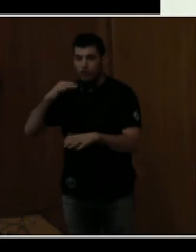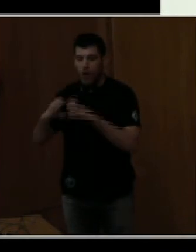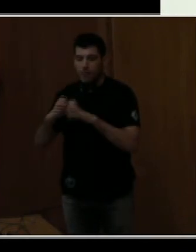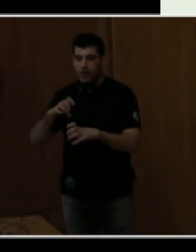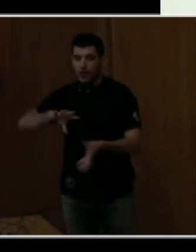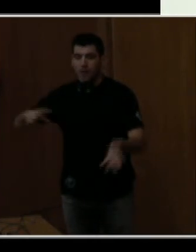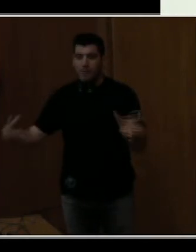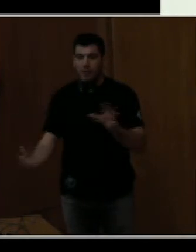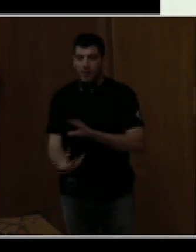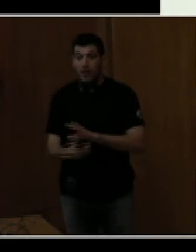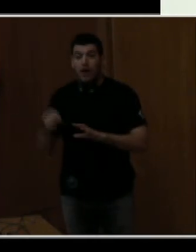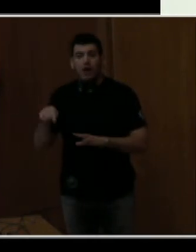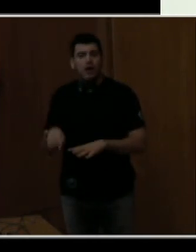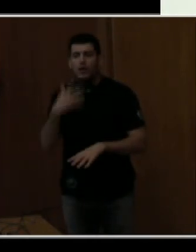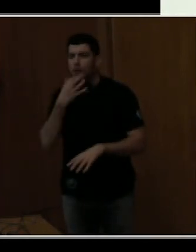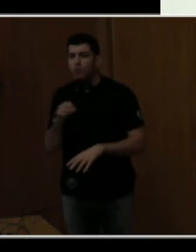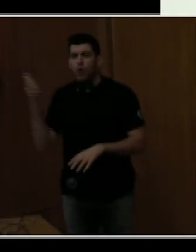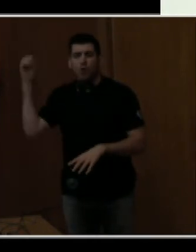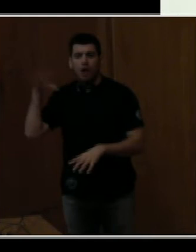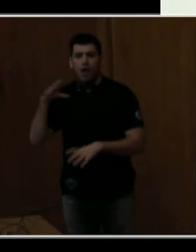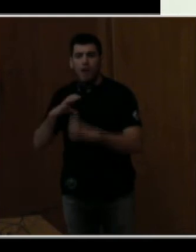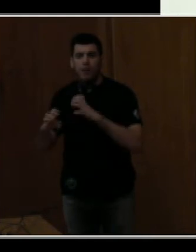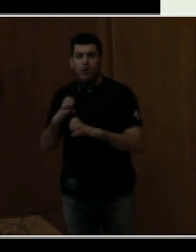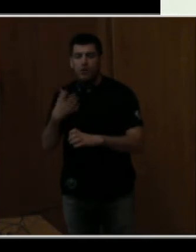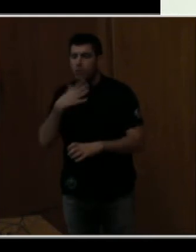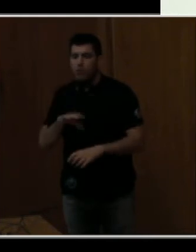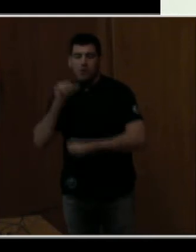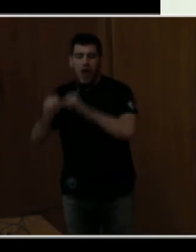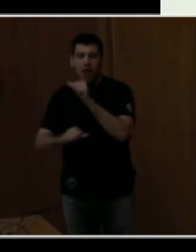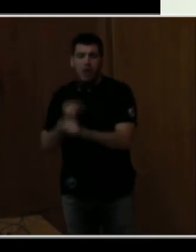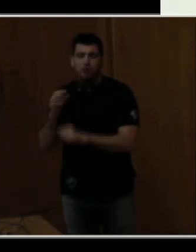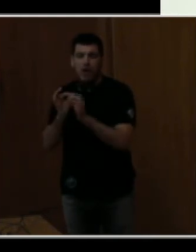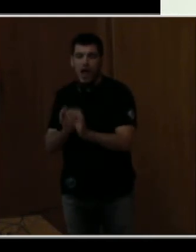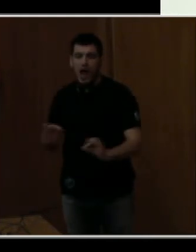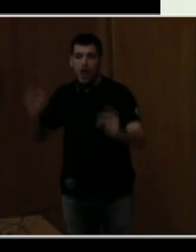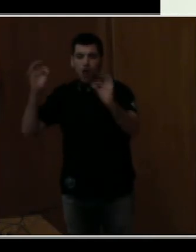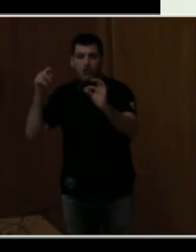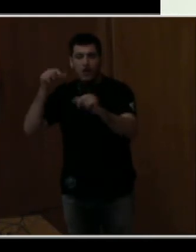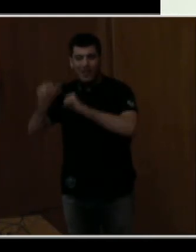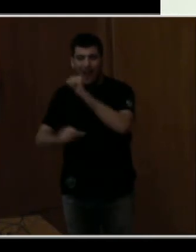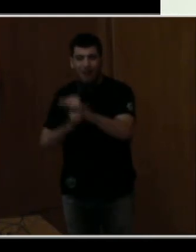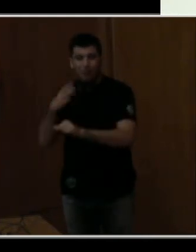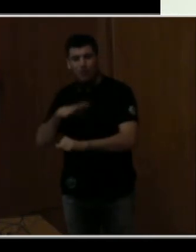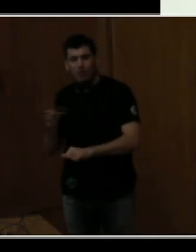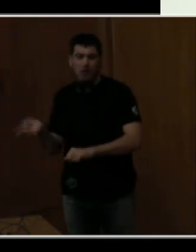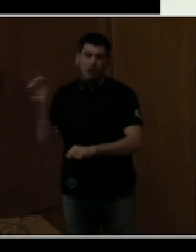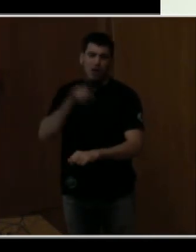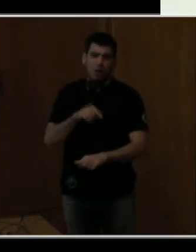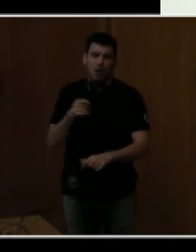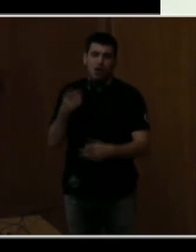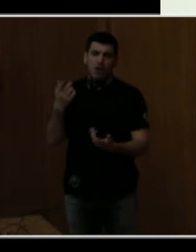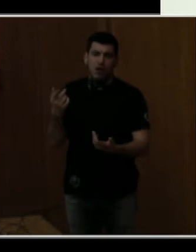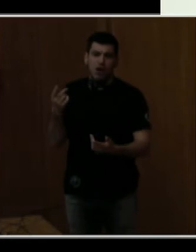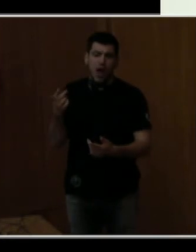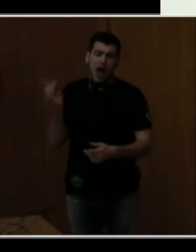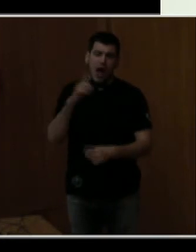Γιατί τώρα οπτικές επικοινωνίες? Γιατί σώνει και καλά να θέλουμε να αλλάξουμε τα καλώδια που είχαμε πιο πριν και να θέλουμε να χρησιμοποιήσουμε και τα ηλεκτρικά σήματα που